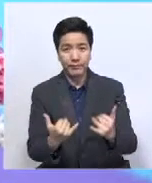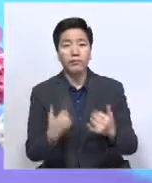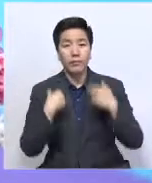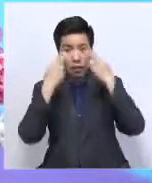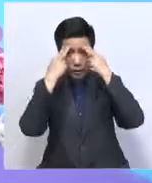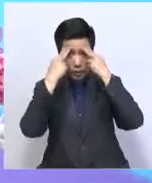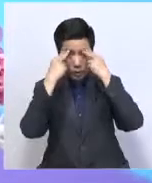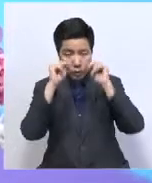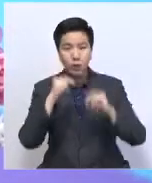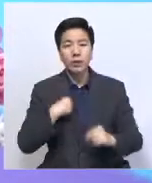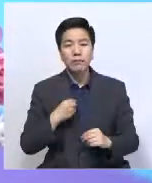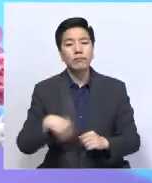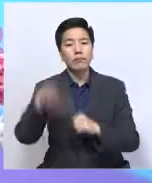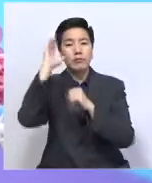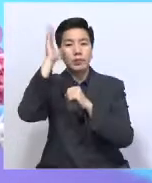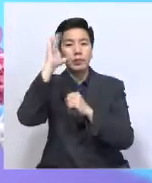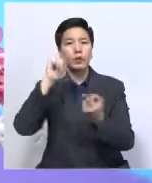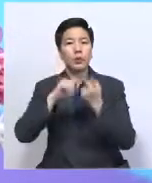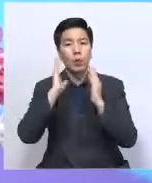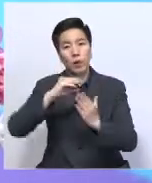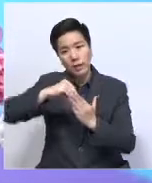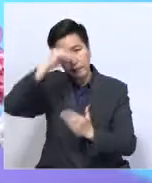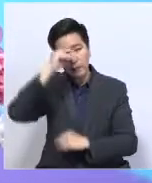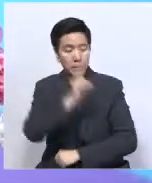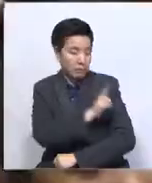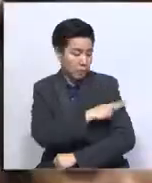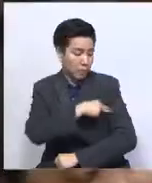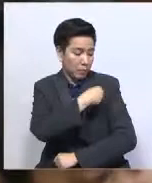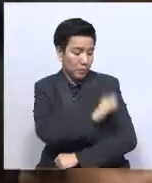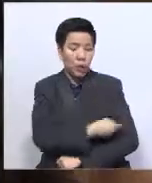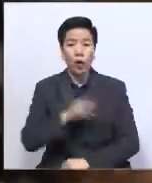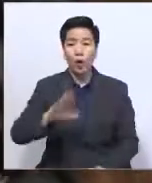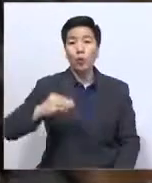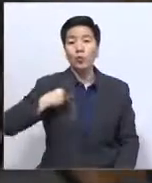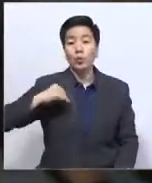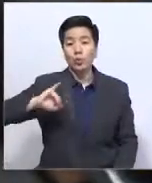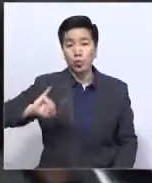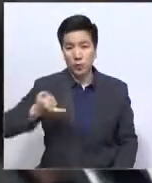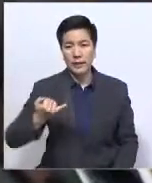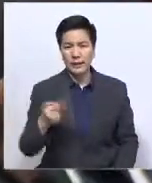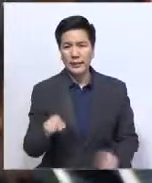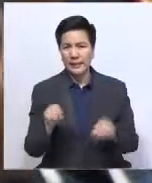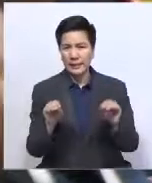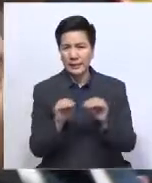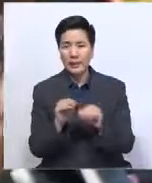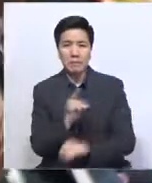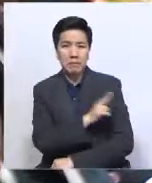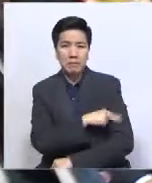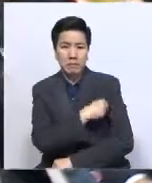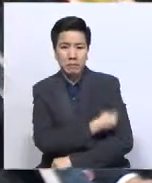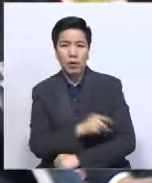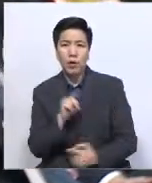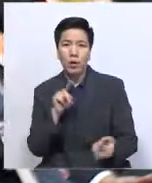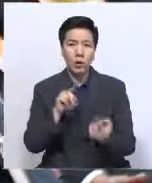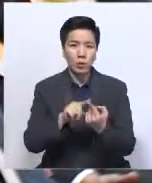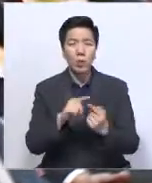นายกรัฐมนตรียังให้โอวาทแก่นิสิตคณะแพทยศาสตร์โรงพยาบาลจุฬาลงกรณ์ซึ่งจะเป็นคุณหมอในศตวร